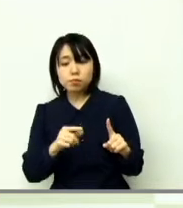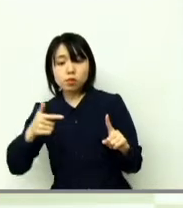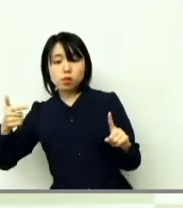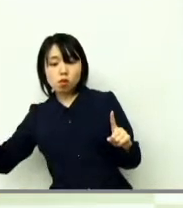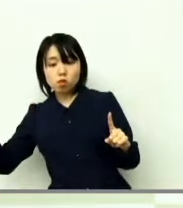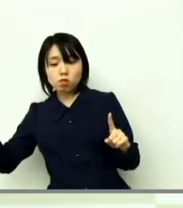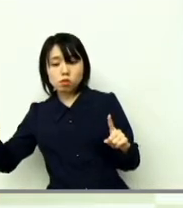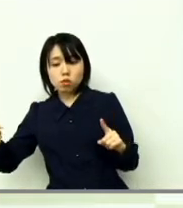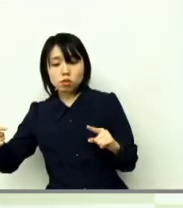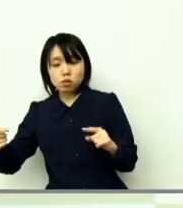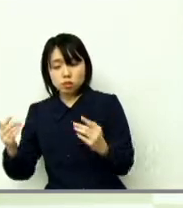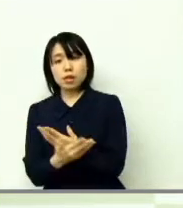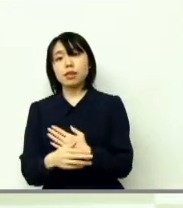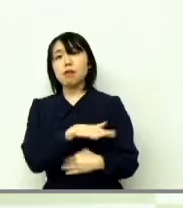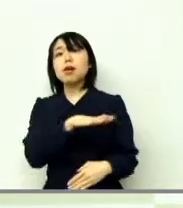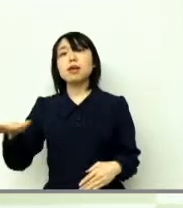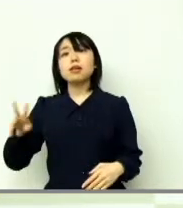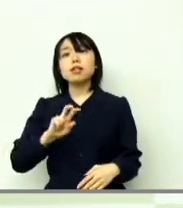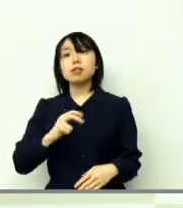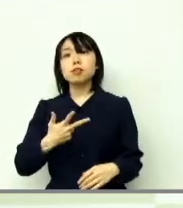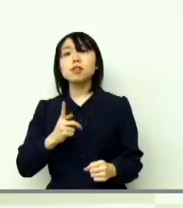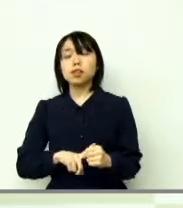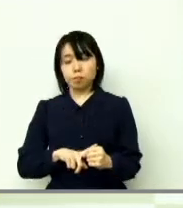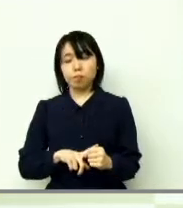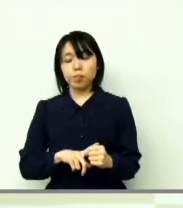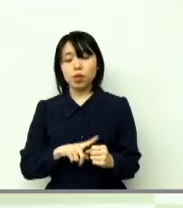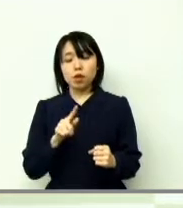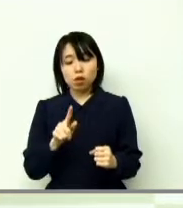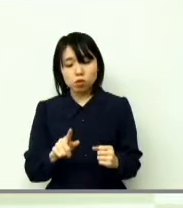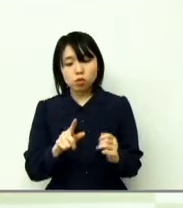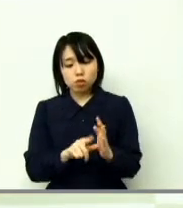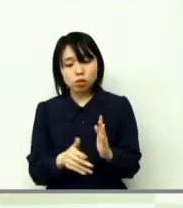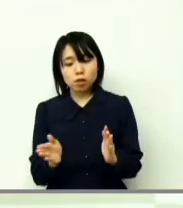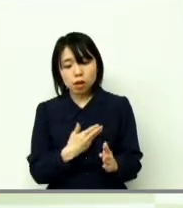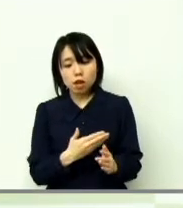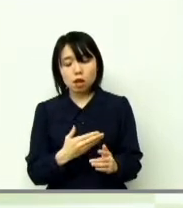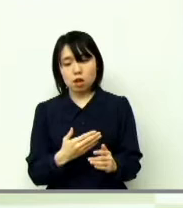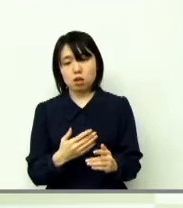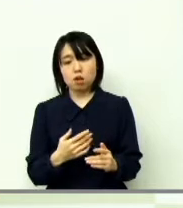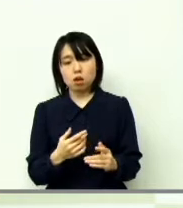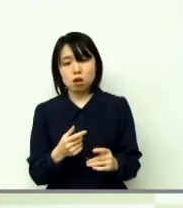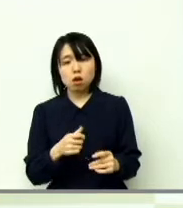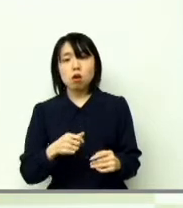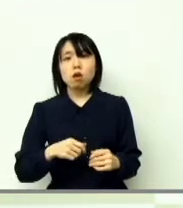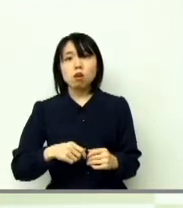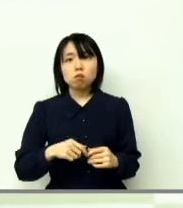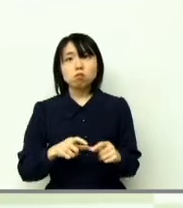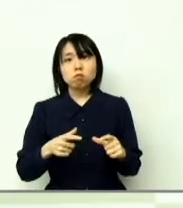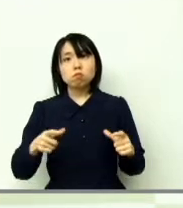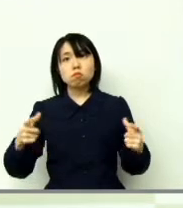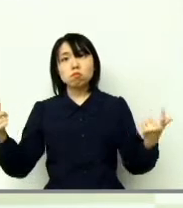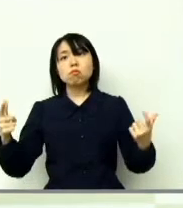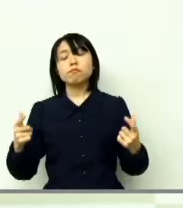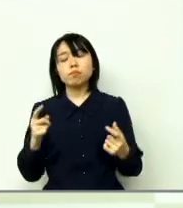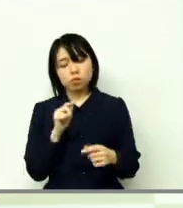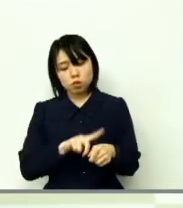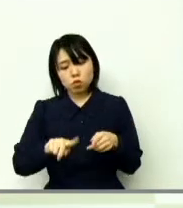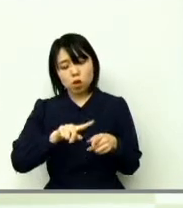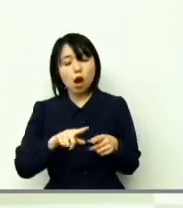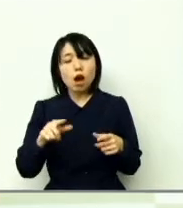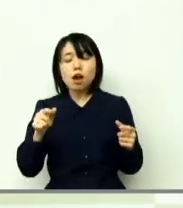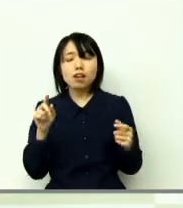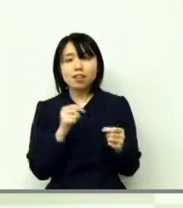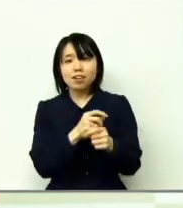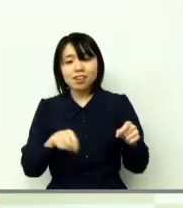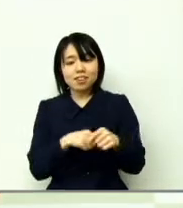成27年の同月の698人、昨年の594人から年々減少をしてきている